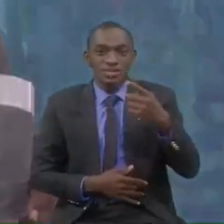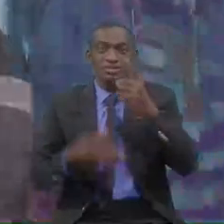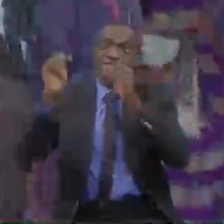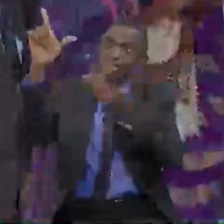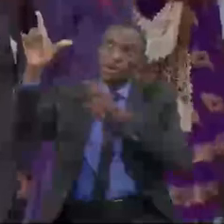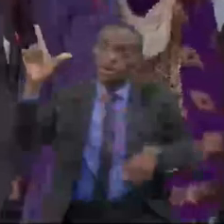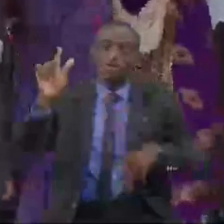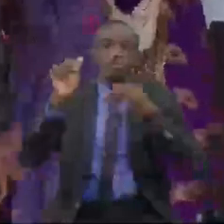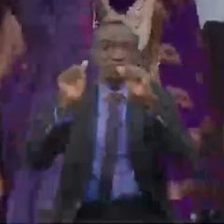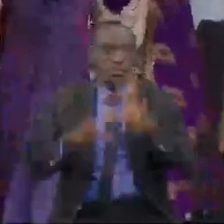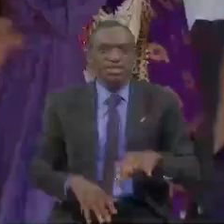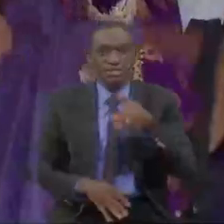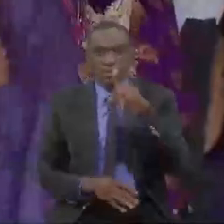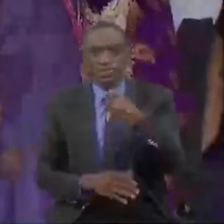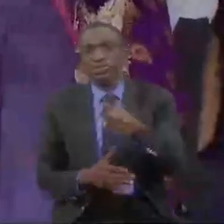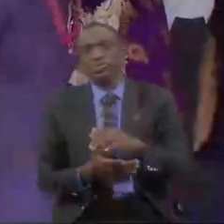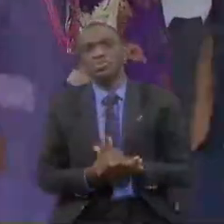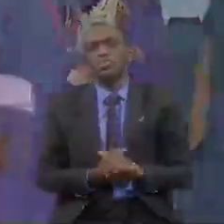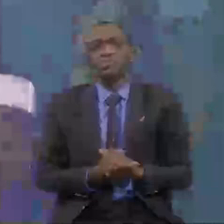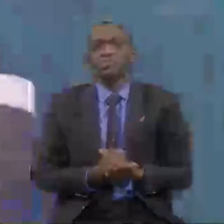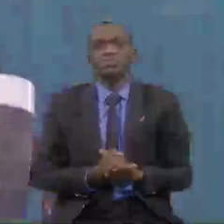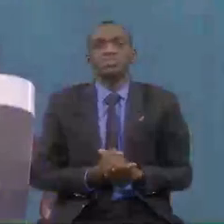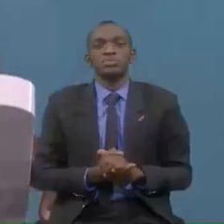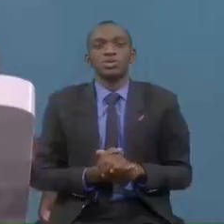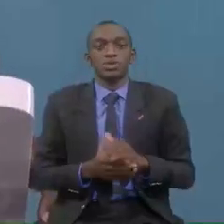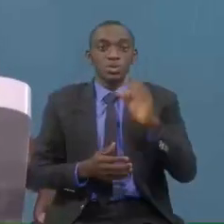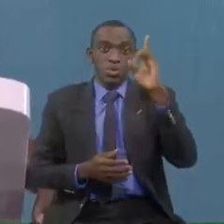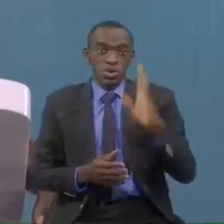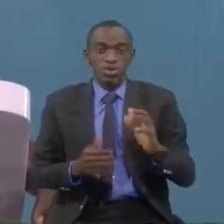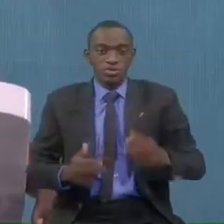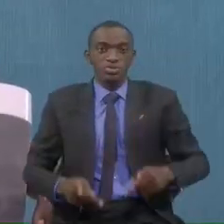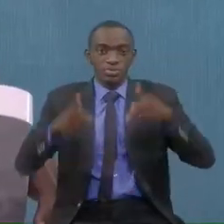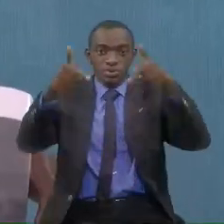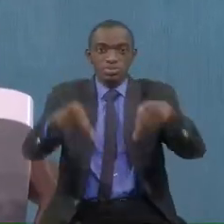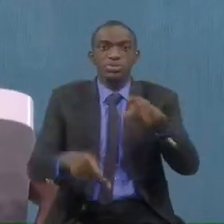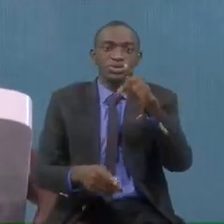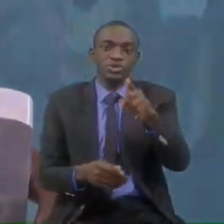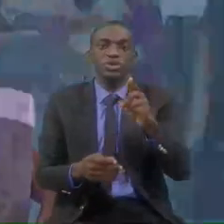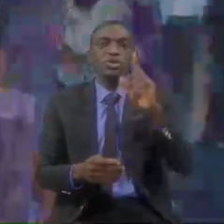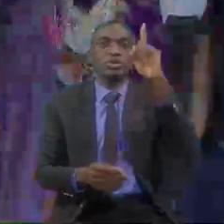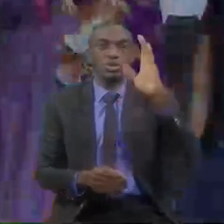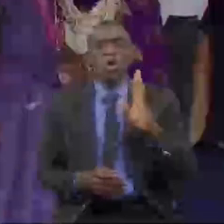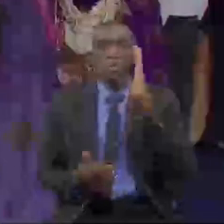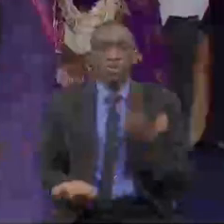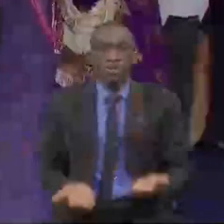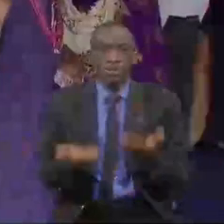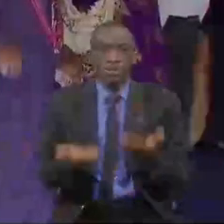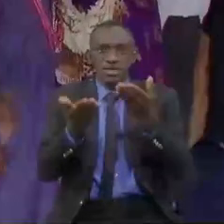Je dis que le Seigneur vous bénisse, qu'il vous promeuve, qu'il vous